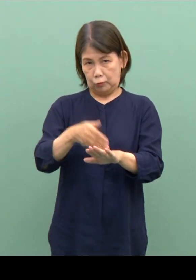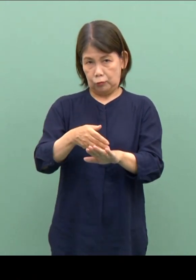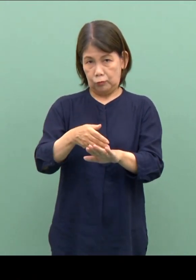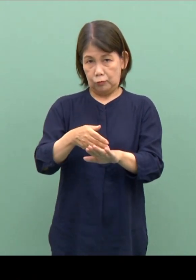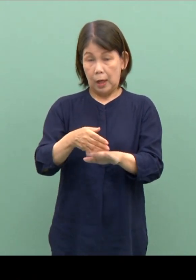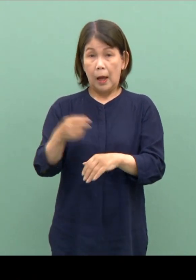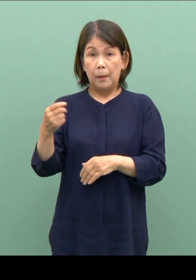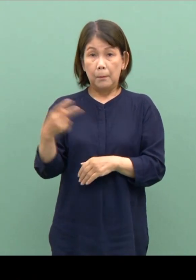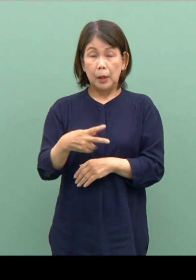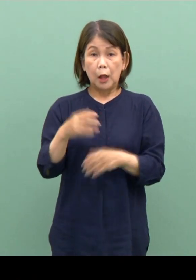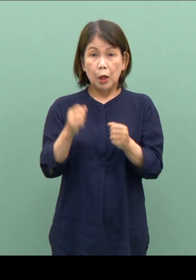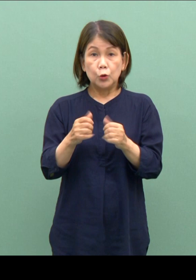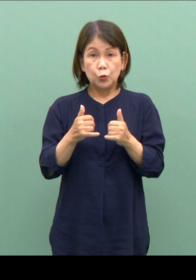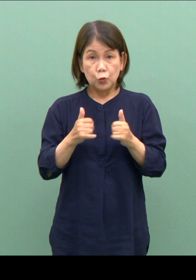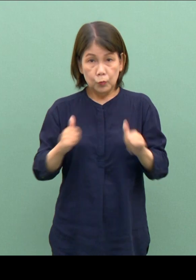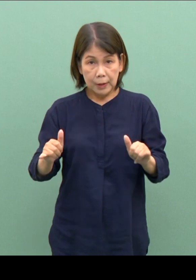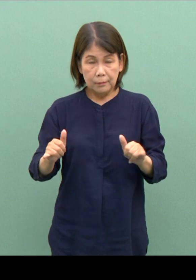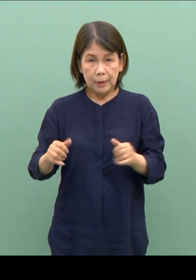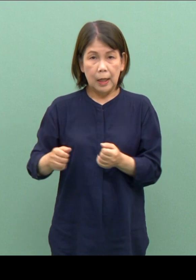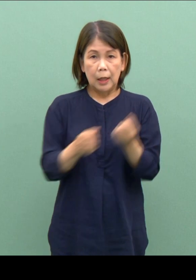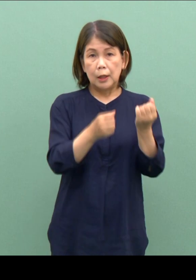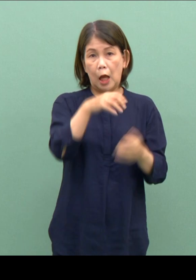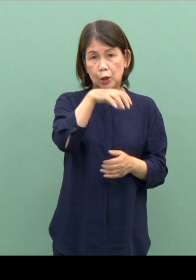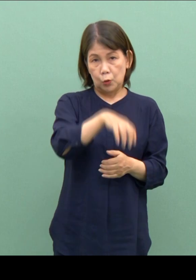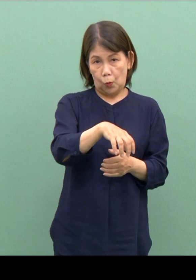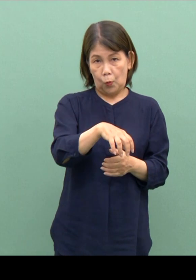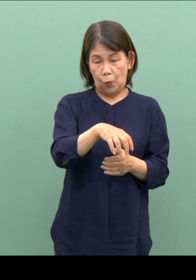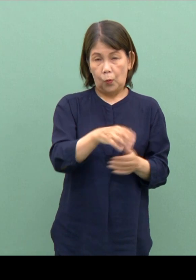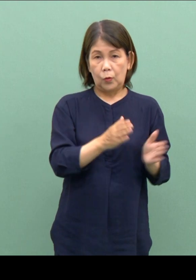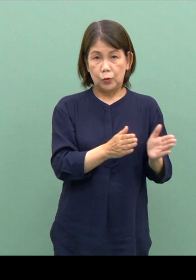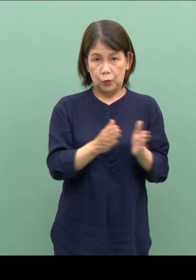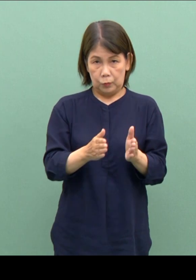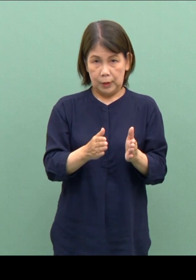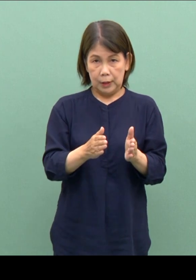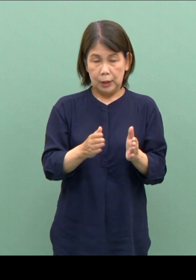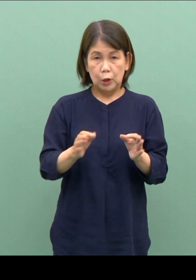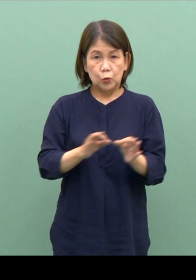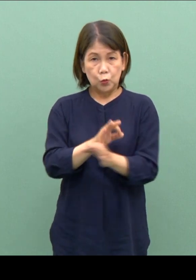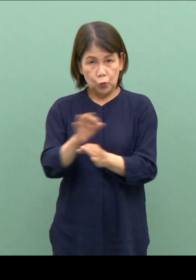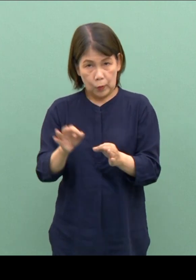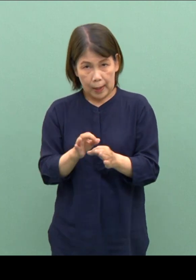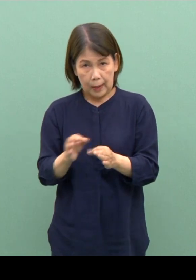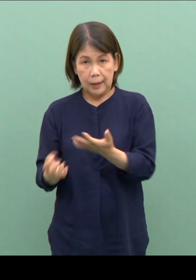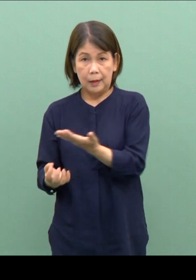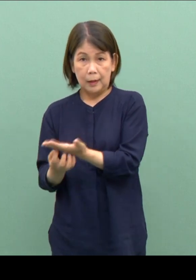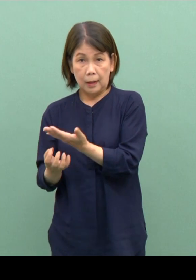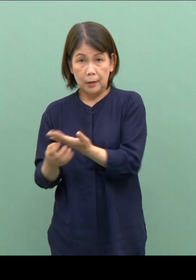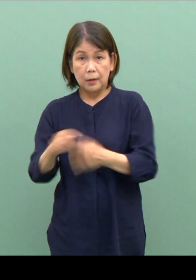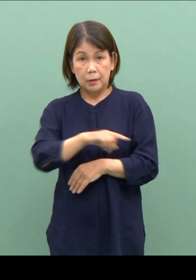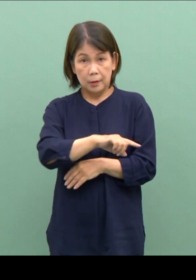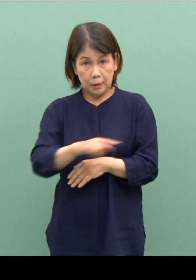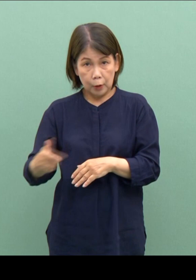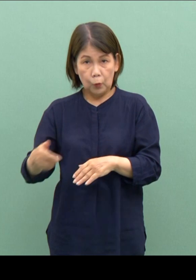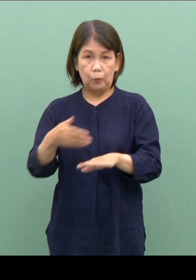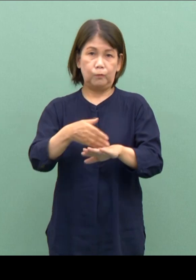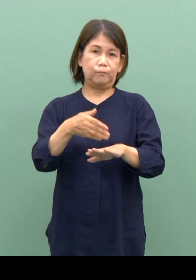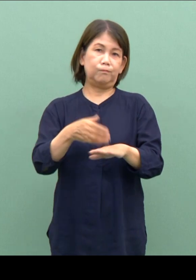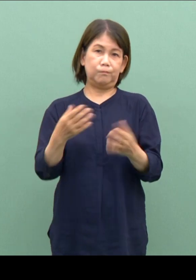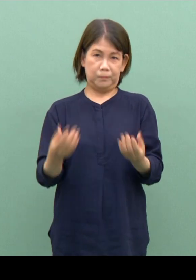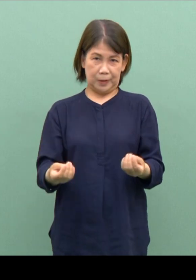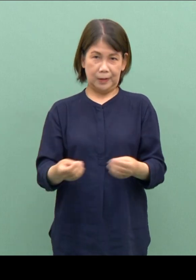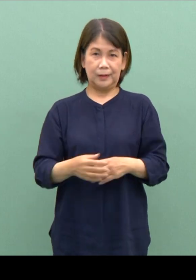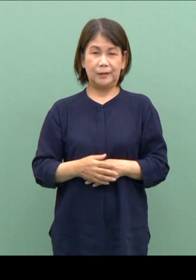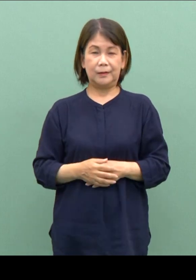また住民による避難所の設置と運営の訓練や炊き出しの訓練も行われた。